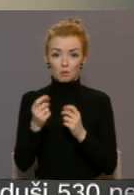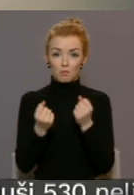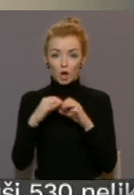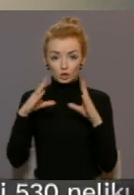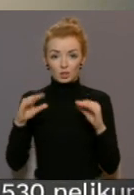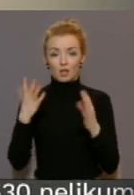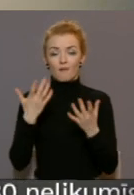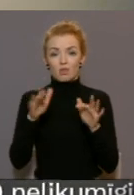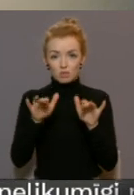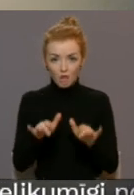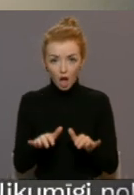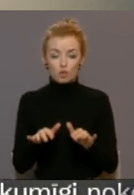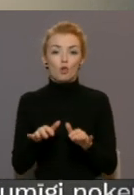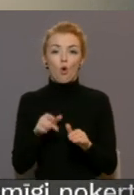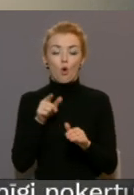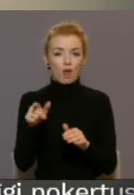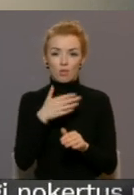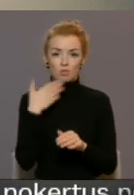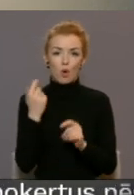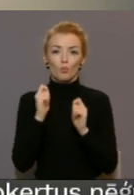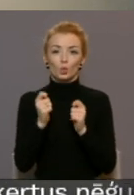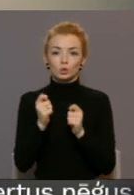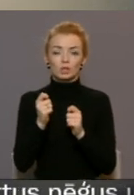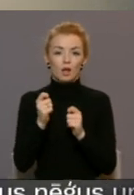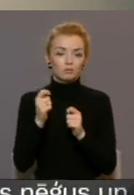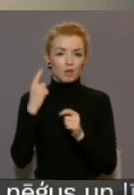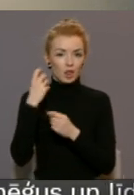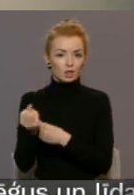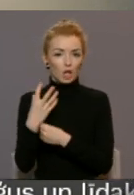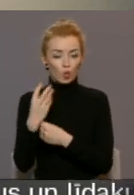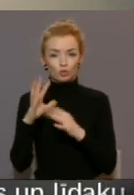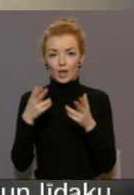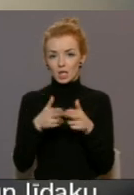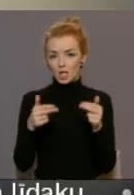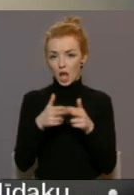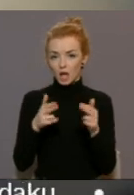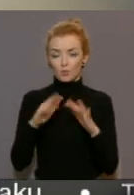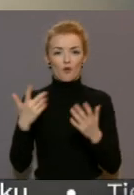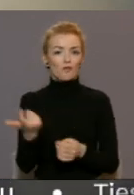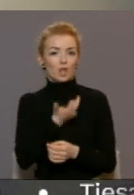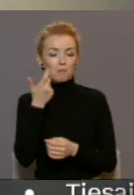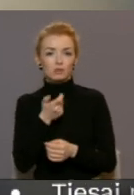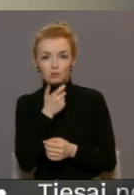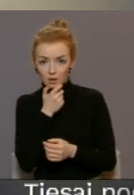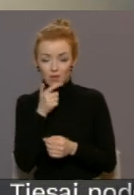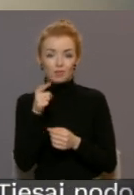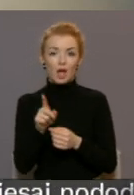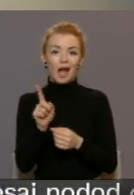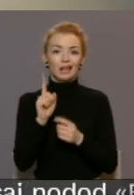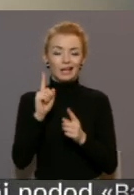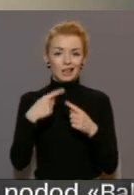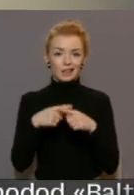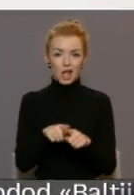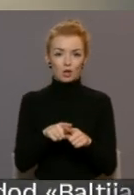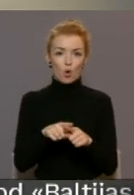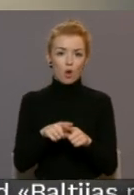datorā cietais disks noteikti nekalpo muzikas atskaņošanai vai ierakstam vai filmu skatīšanai. Tā ir tīri